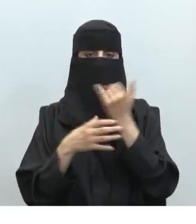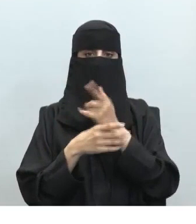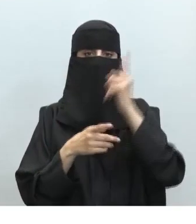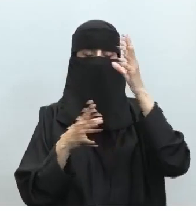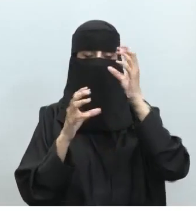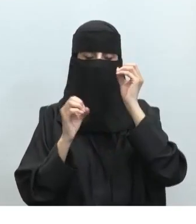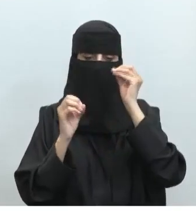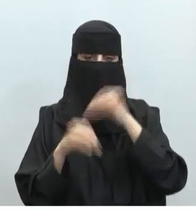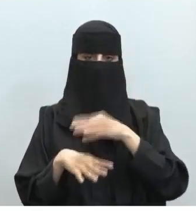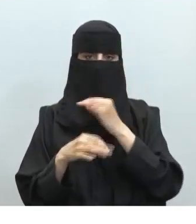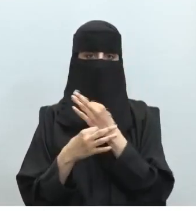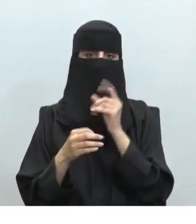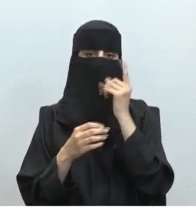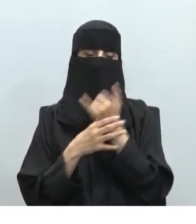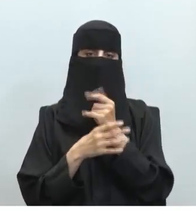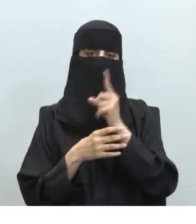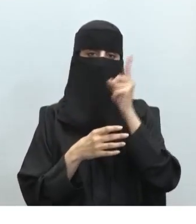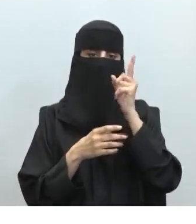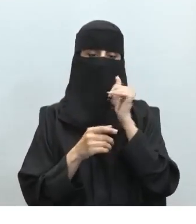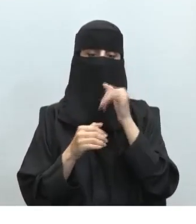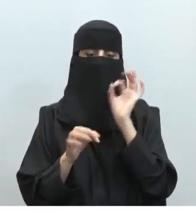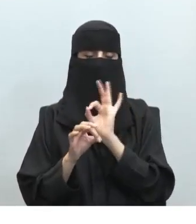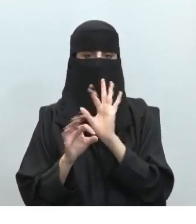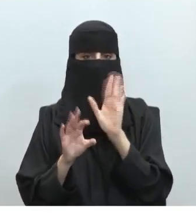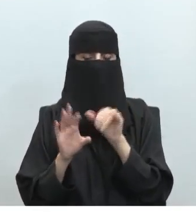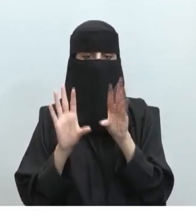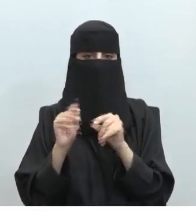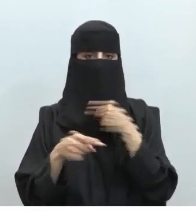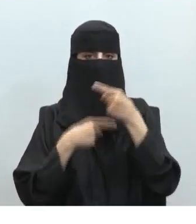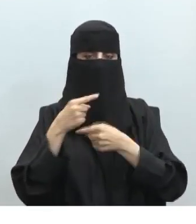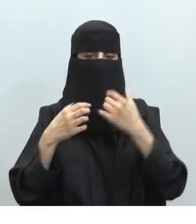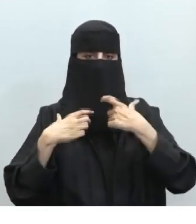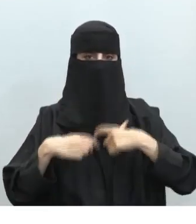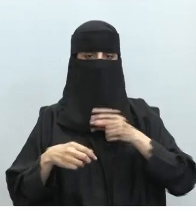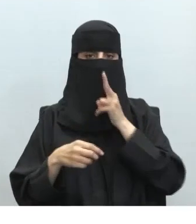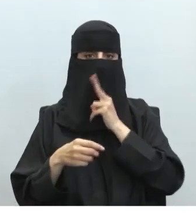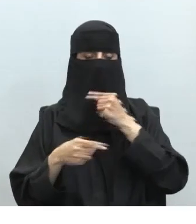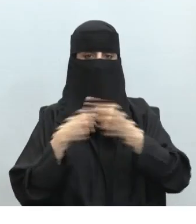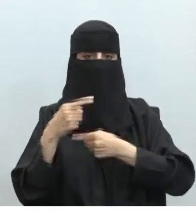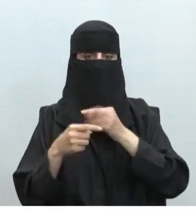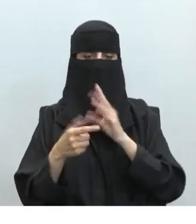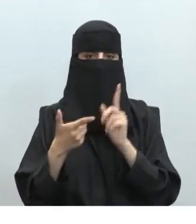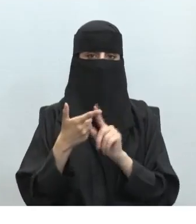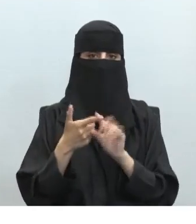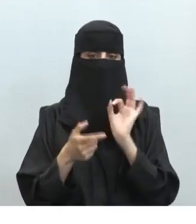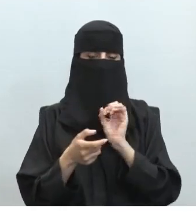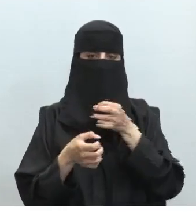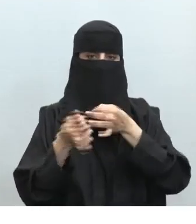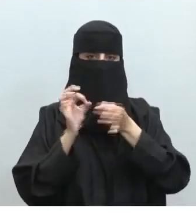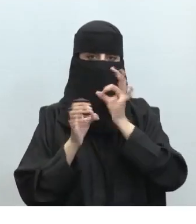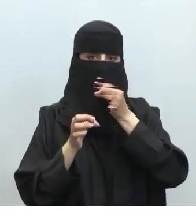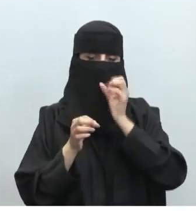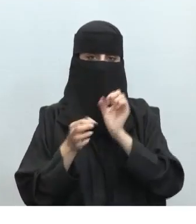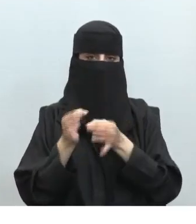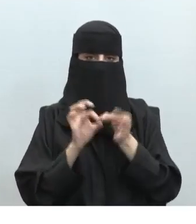هنالك اساليب وطرق من الممكن التخفيف منها مثل ما ذكرنا التنظيف اليومي للمخاط كذلك الادويه التي تقلل افراز هذه الماده